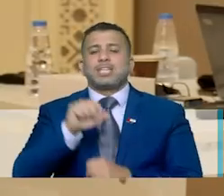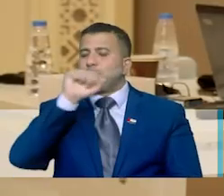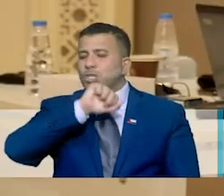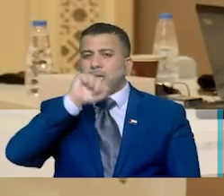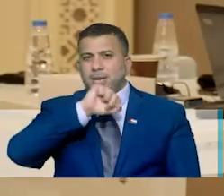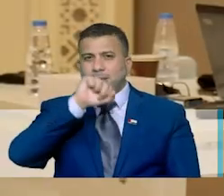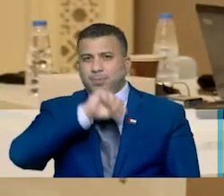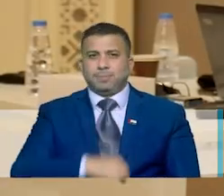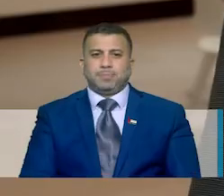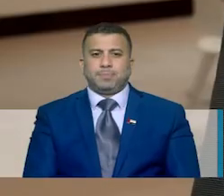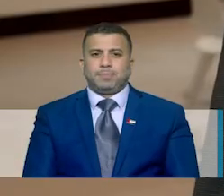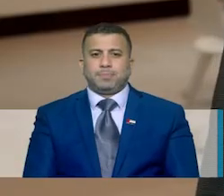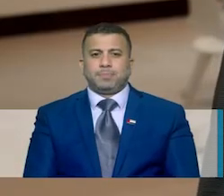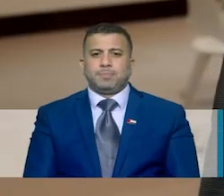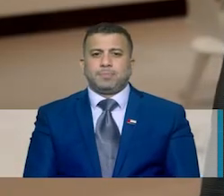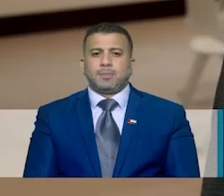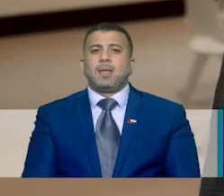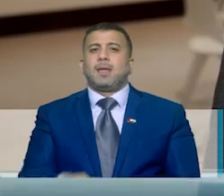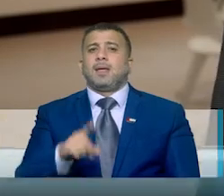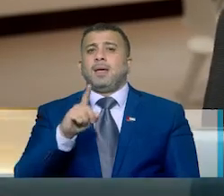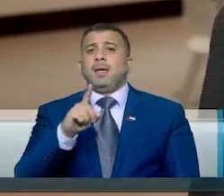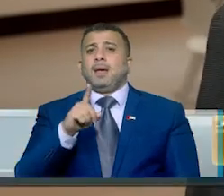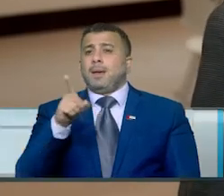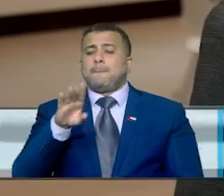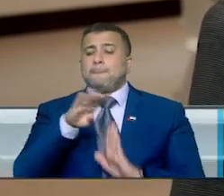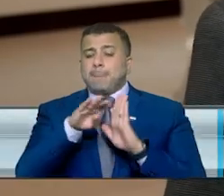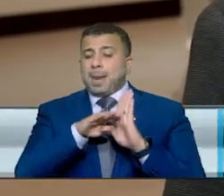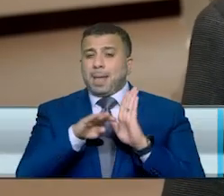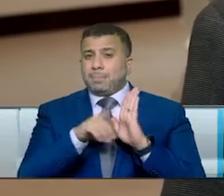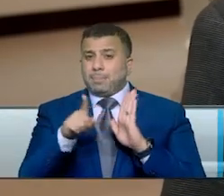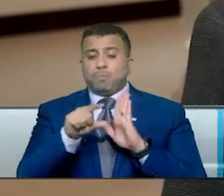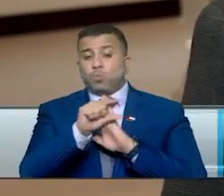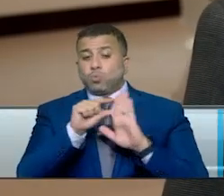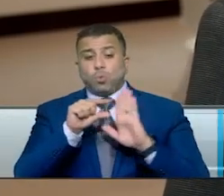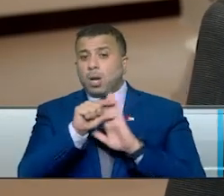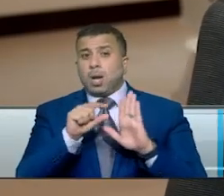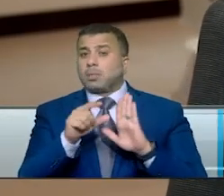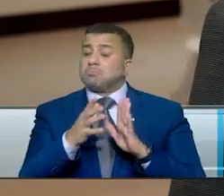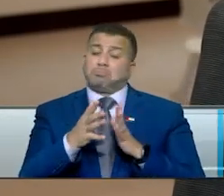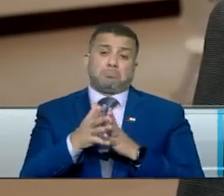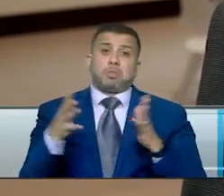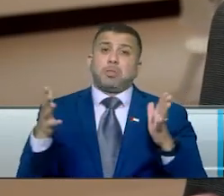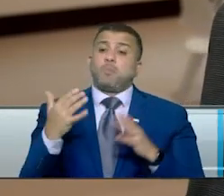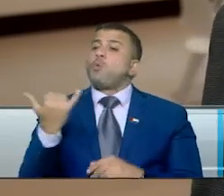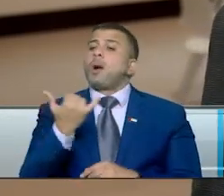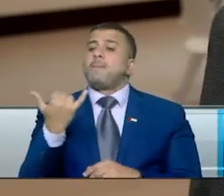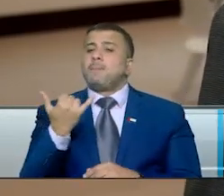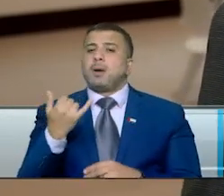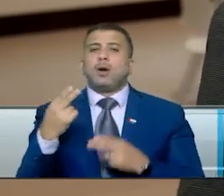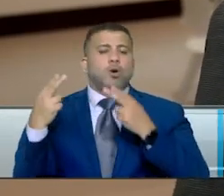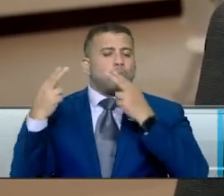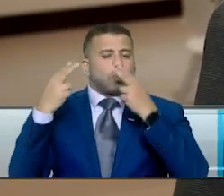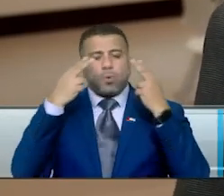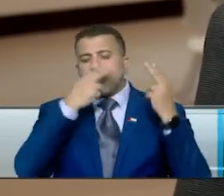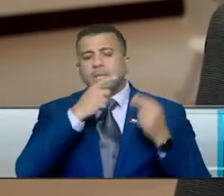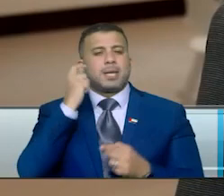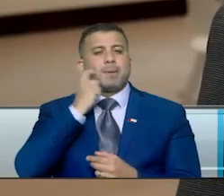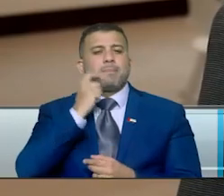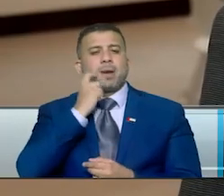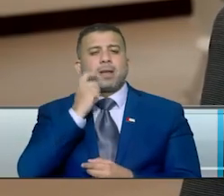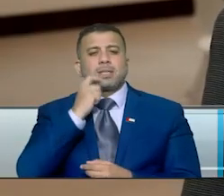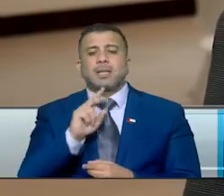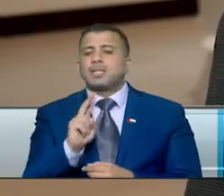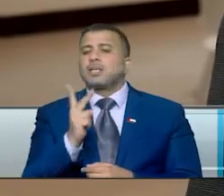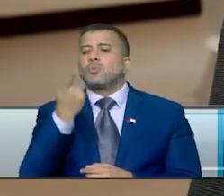بالشارقة. الحقيقة البرنامج بيتعرض لموضوعات كتيرة جدا مهمة زي رؤية الإمارات